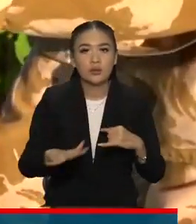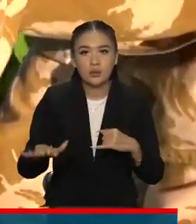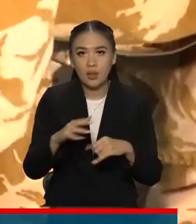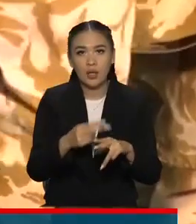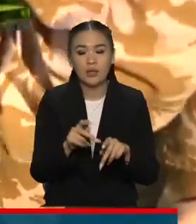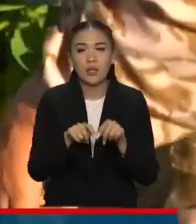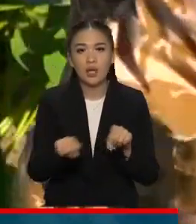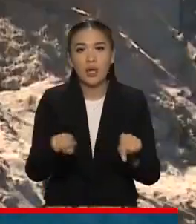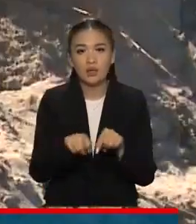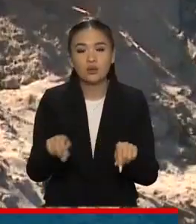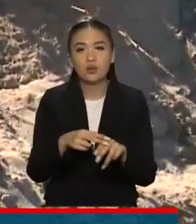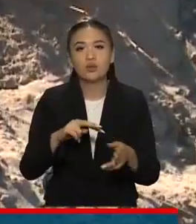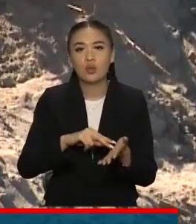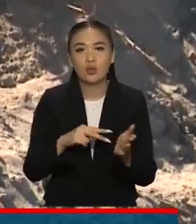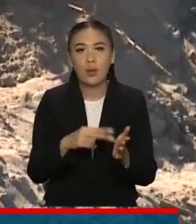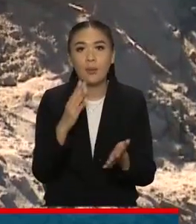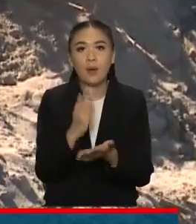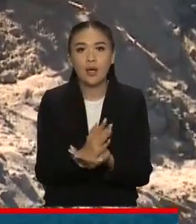кеңінен таратуда жоспарда бар.